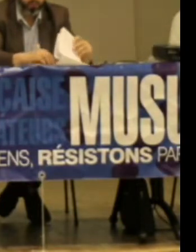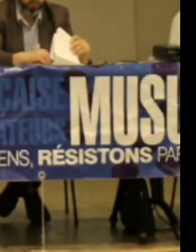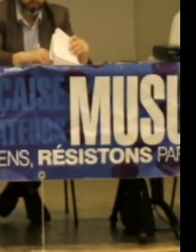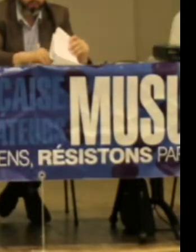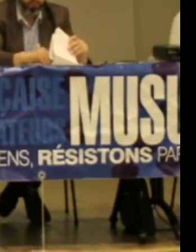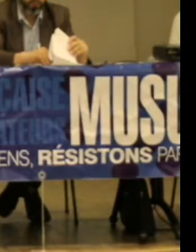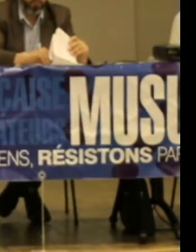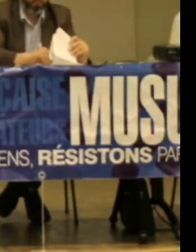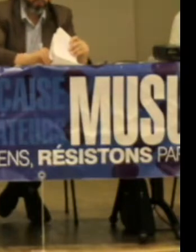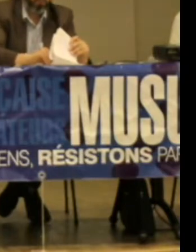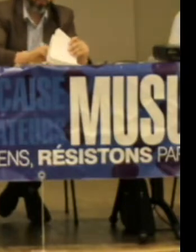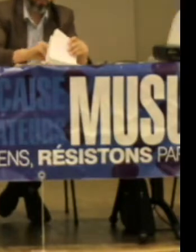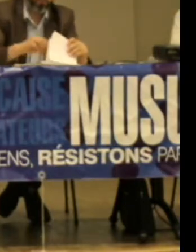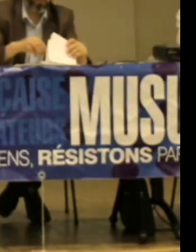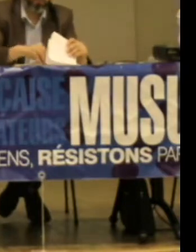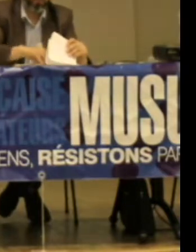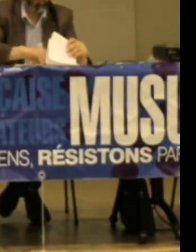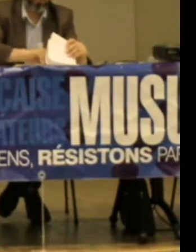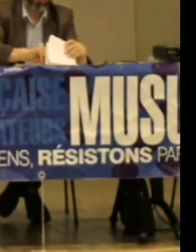avec l'UFCM